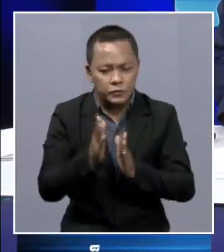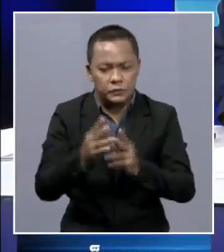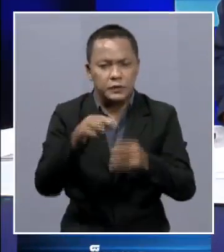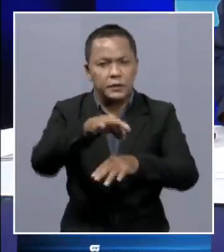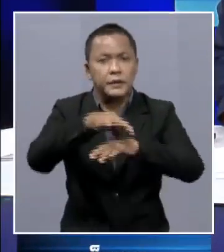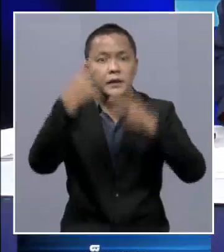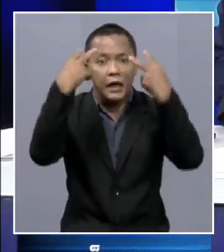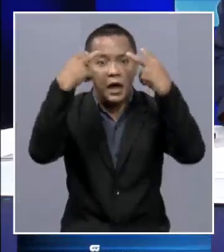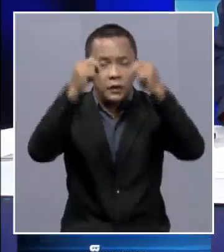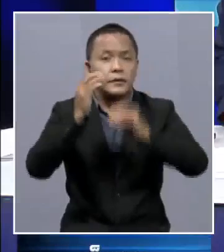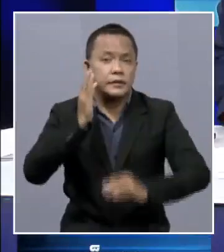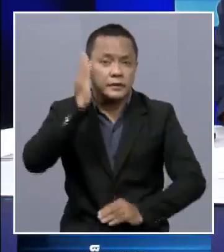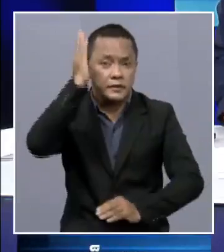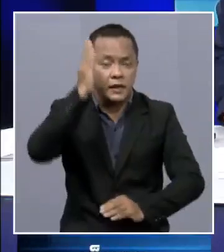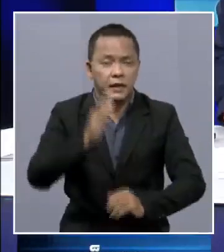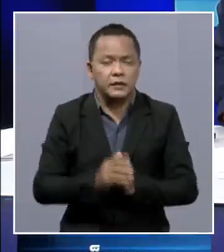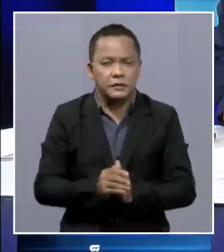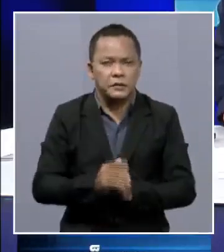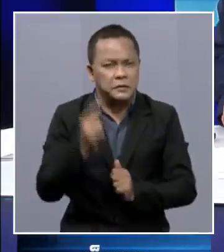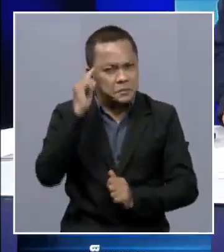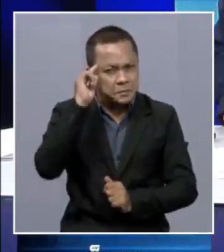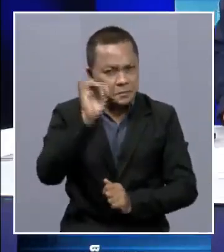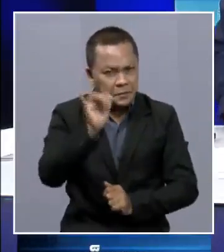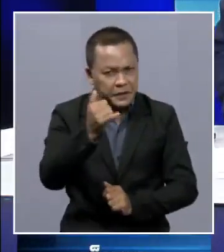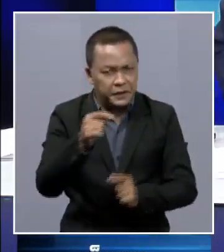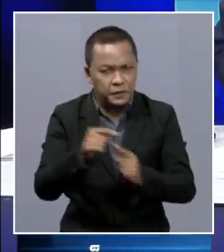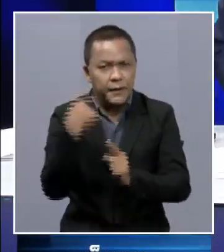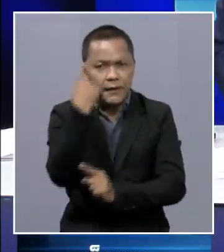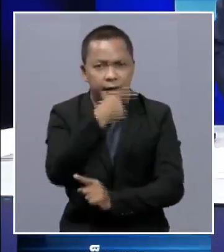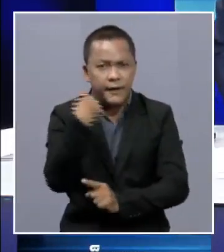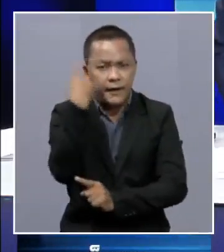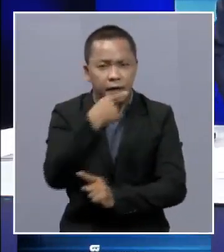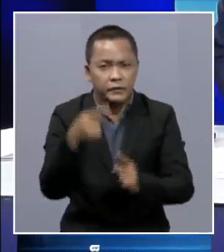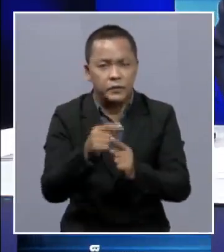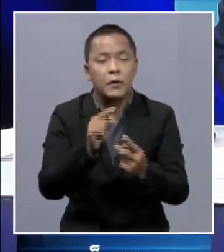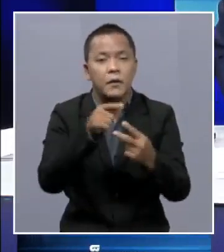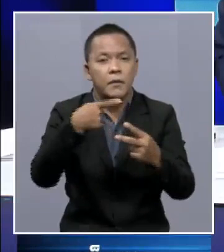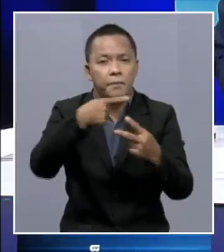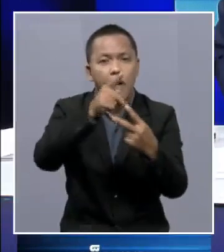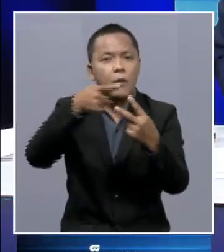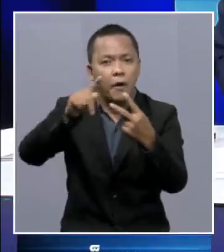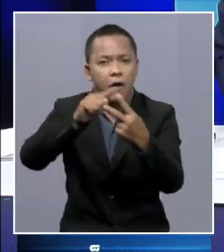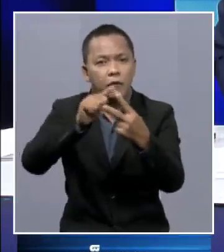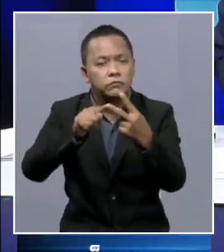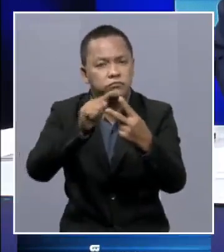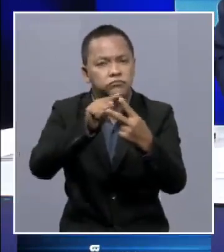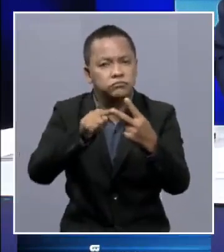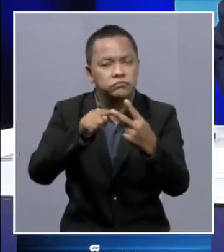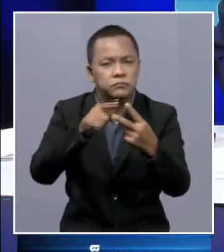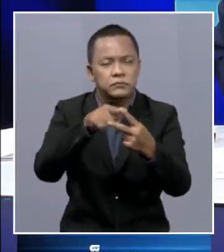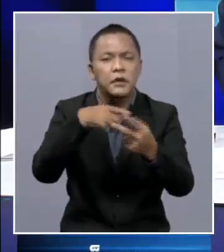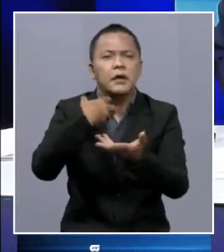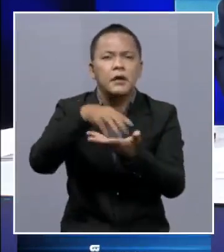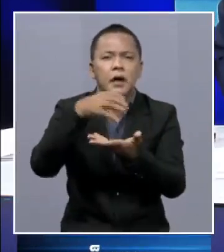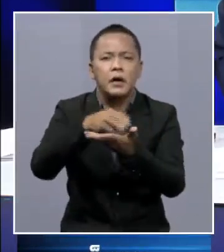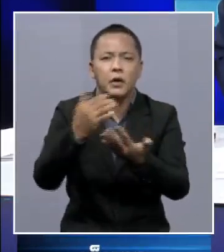ดำลงตำแ่การนายคลต่อไปความน่าจะเป็ใครไปไม่ได้นอกจาก 2 ป.ที่จะเปนคู่ชิงดำคนทออก